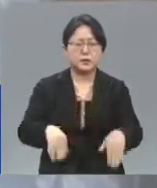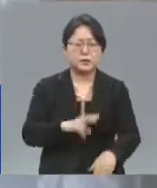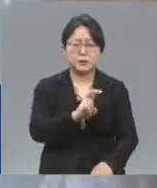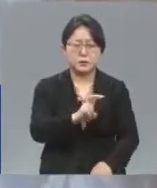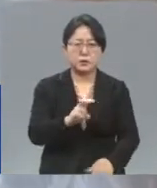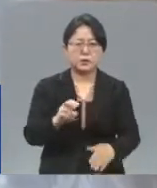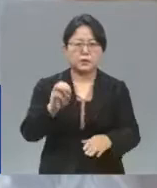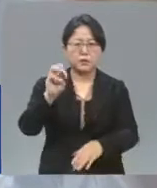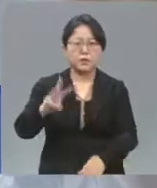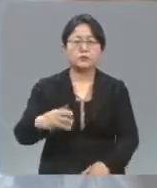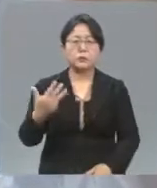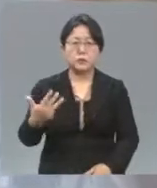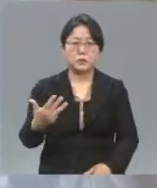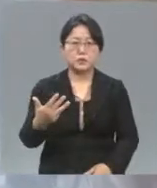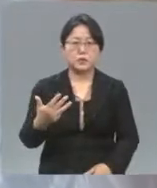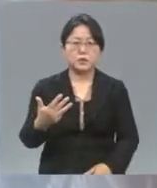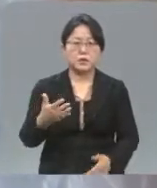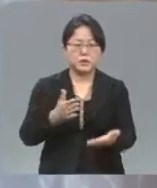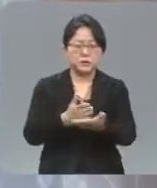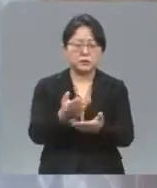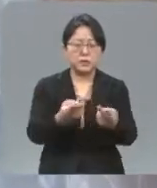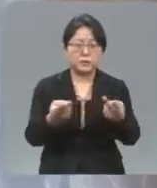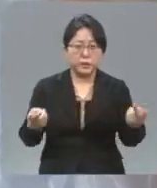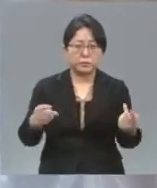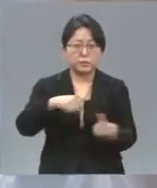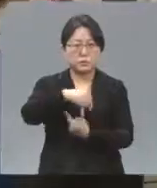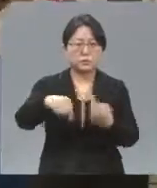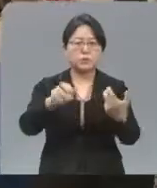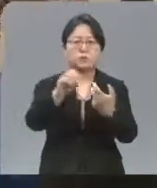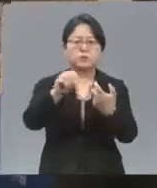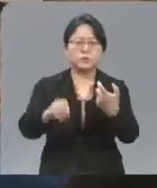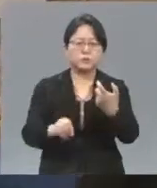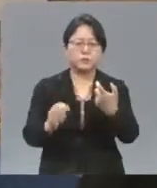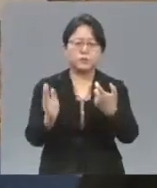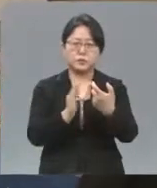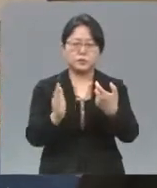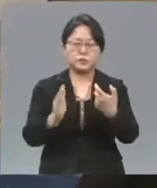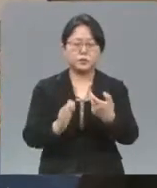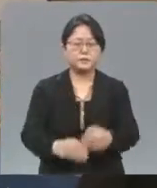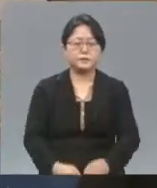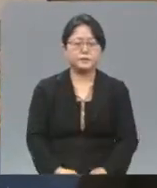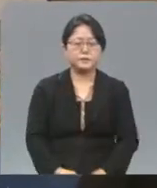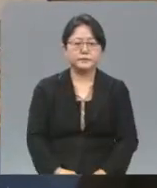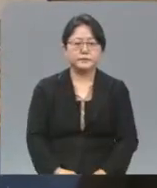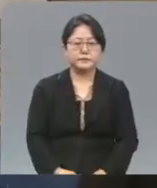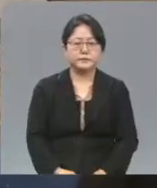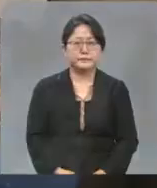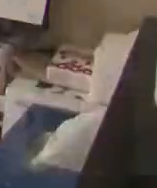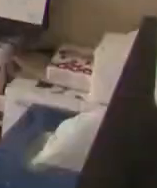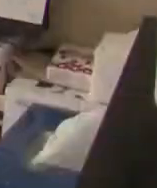20명, 광주가 8명이고 전담 병상 가동률은 60% 정도 수준입니다.